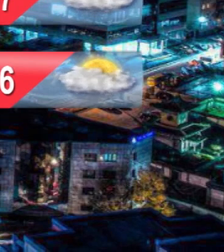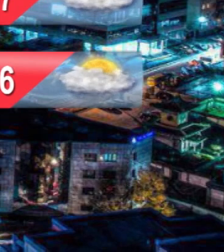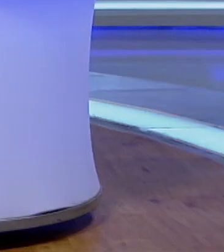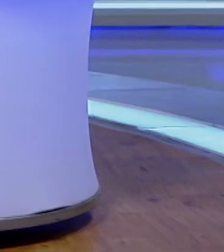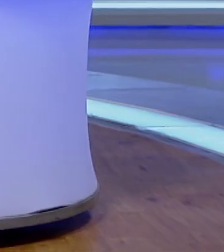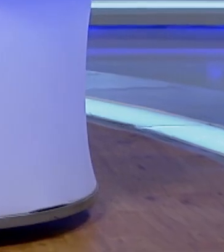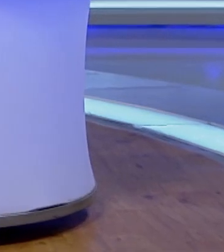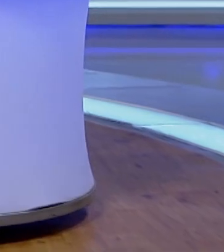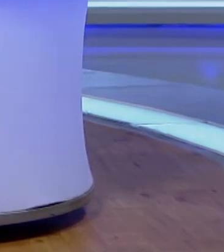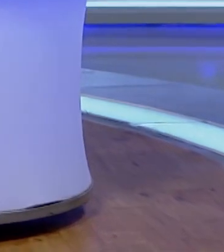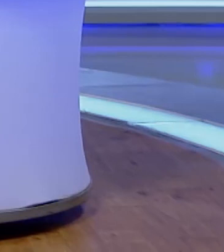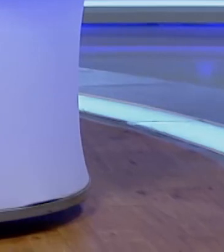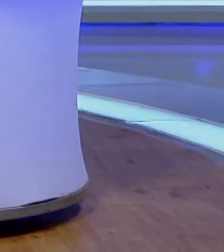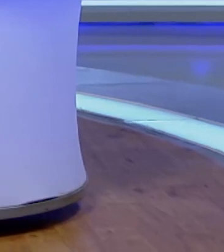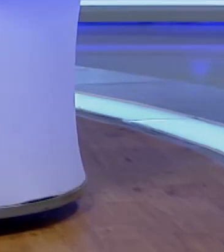өнгөрүүлээрэй.